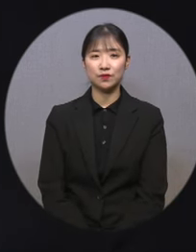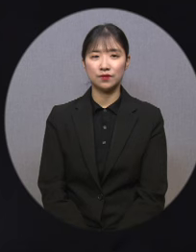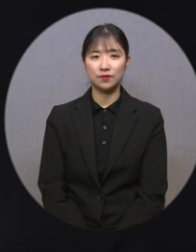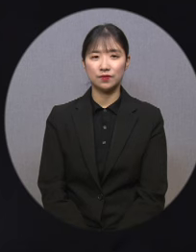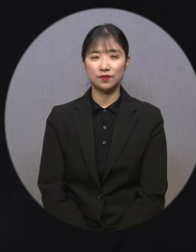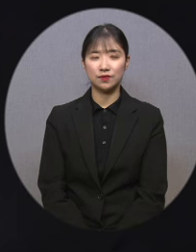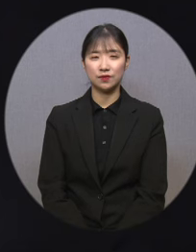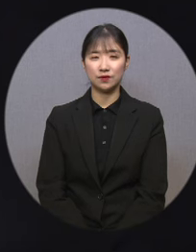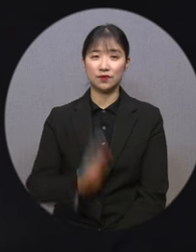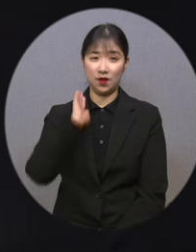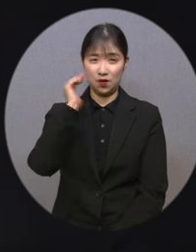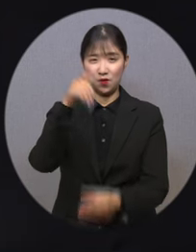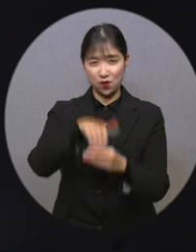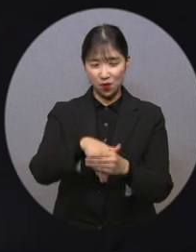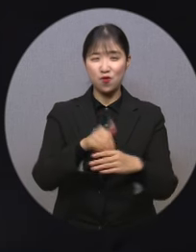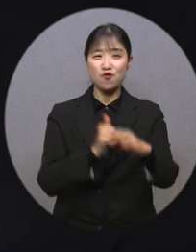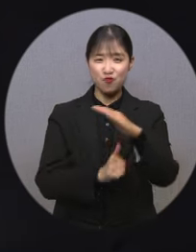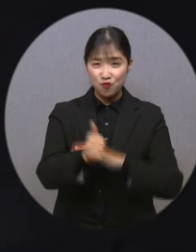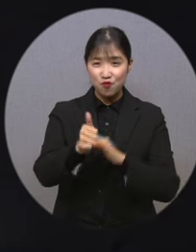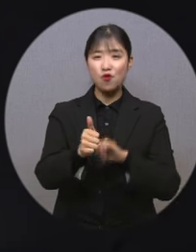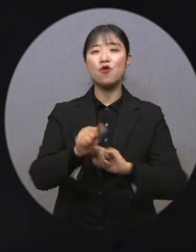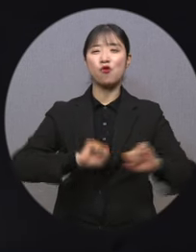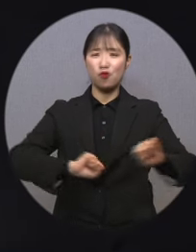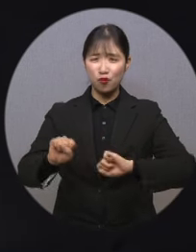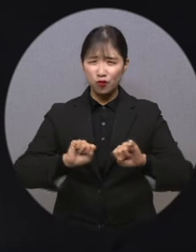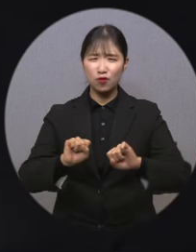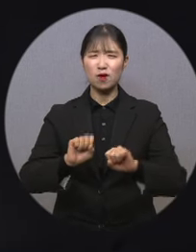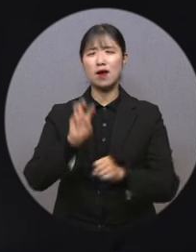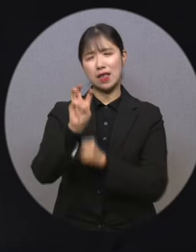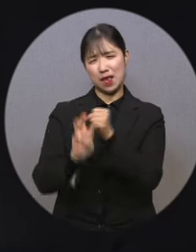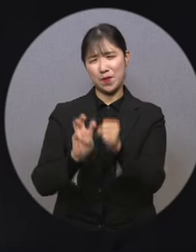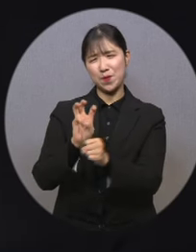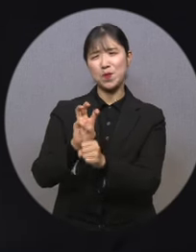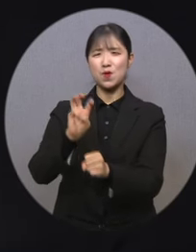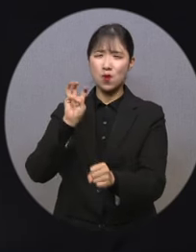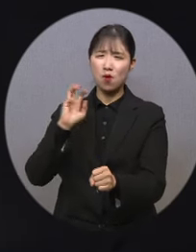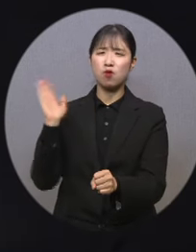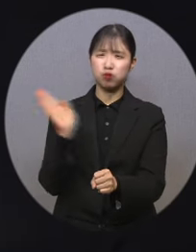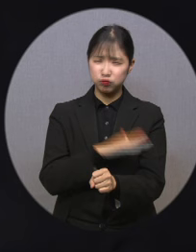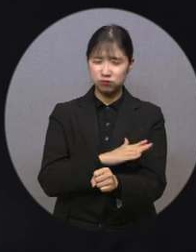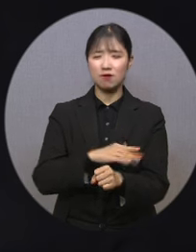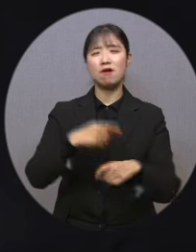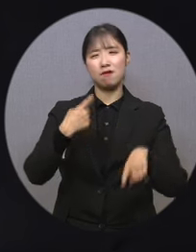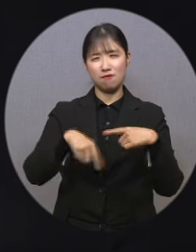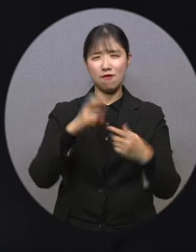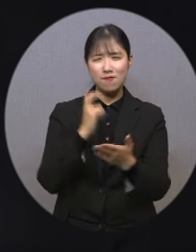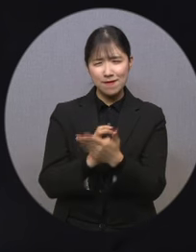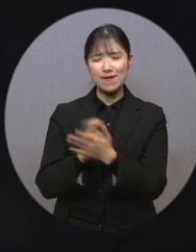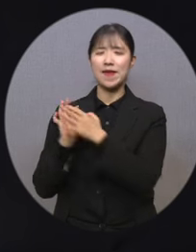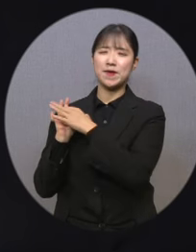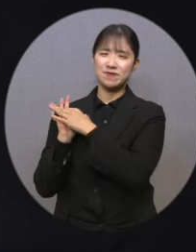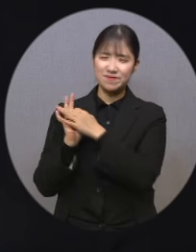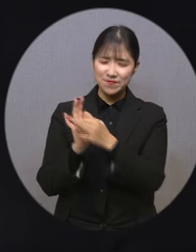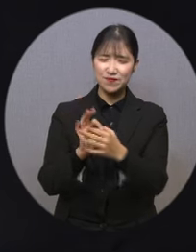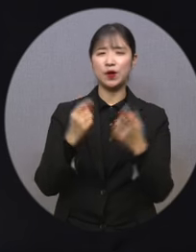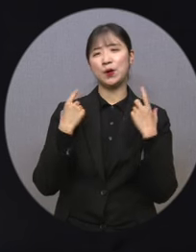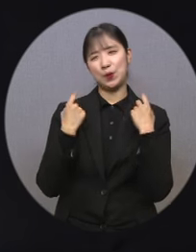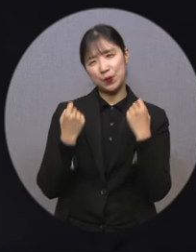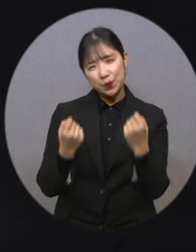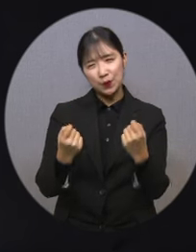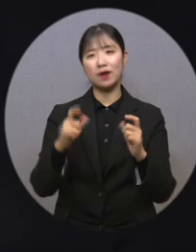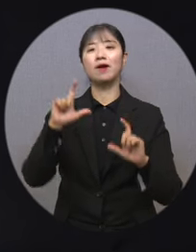대선 후보의 운동은 30년 전부터 정책으로 일관된